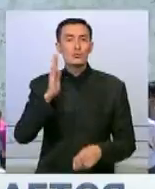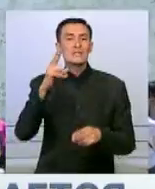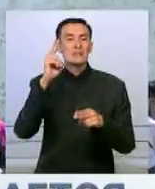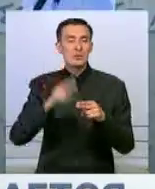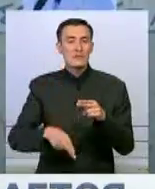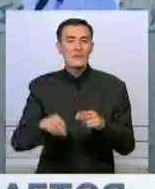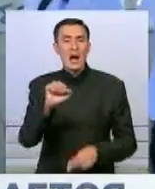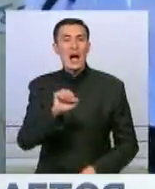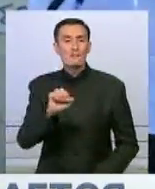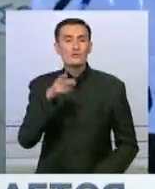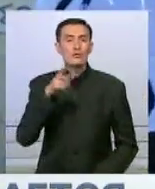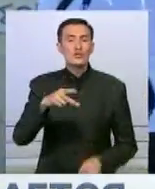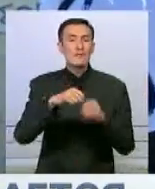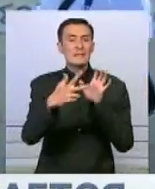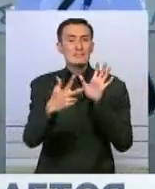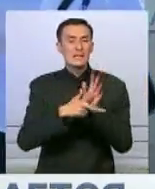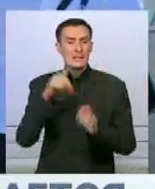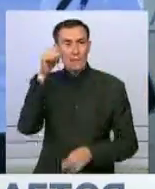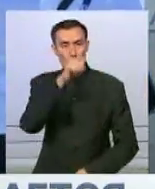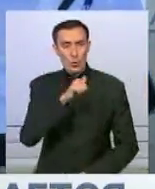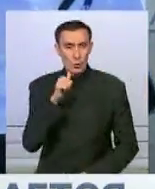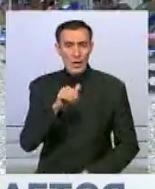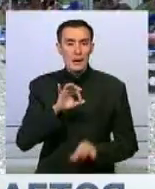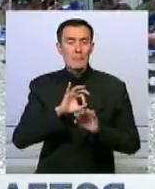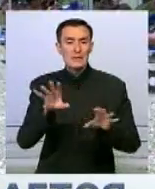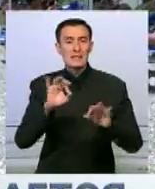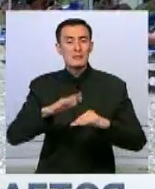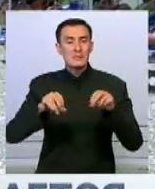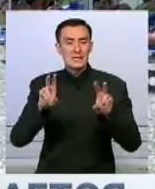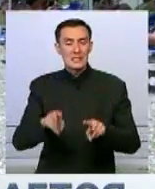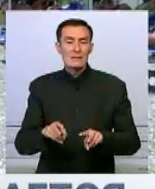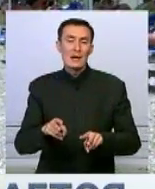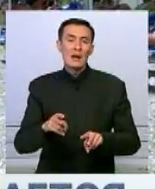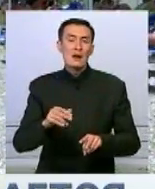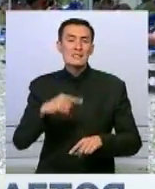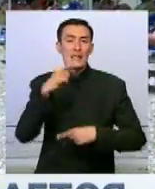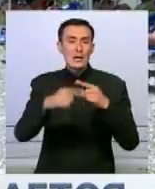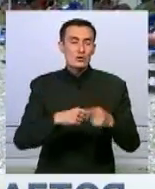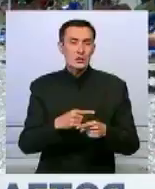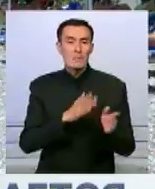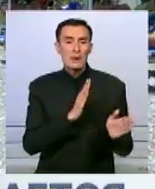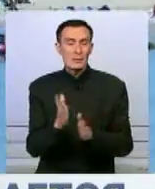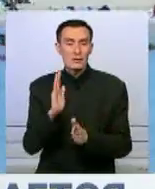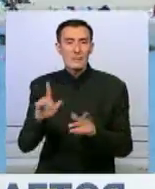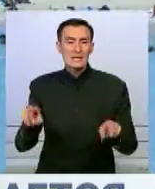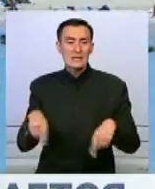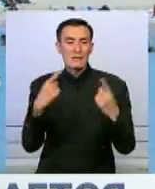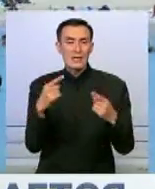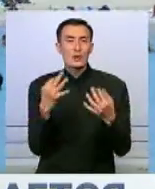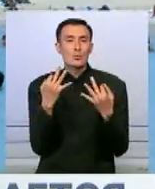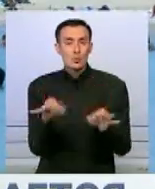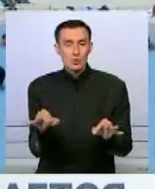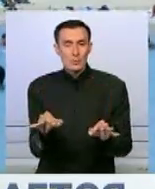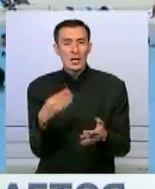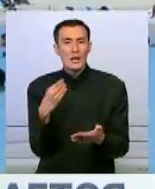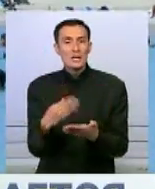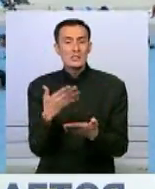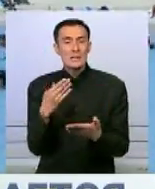августе 2018 года. По словам Московисси, следующим шагом для Греции станет восстановление доступа к рынку ценных